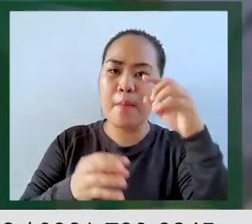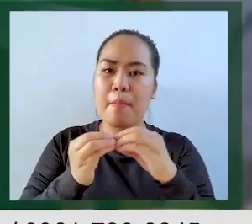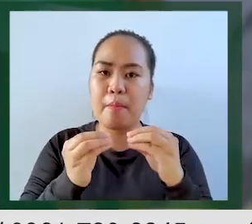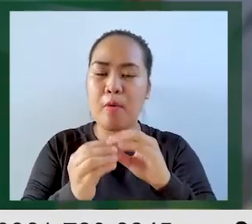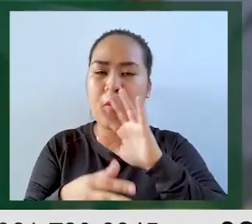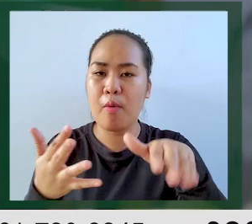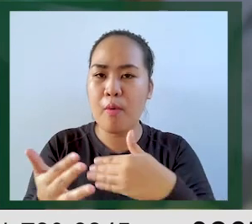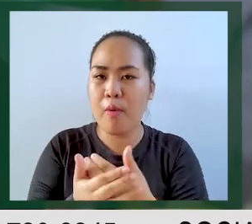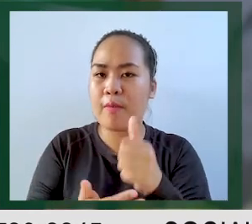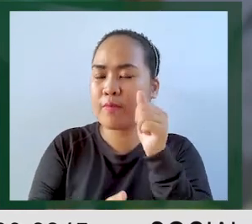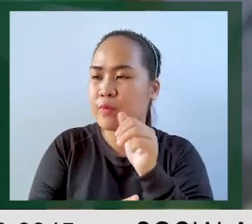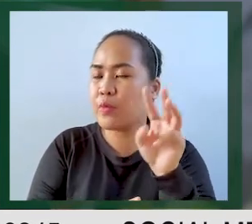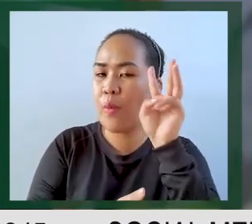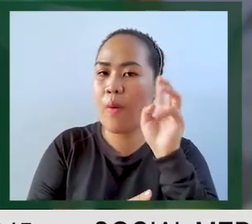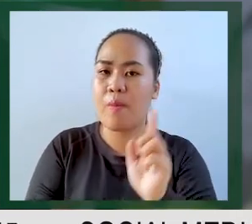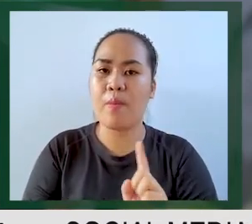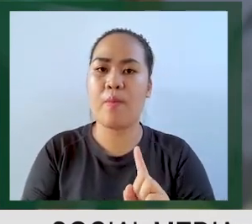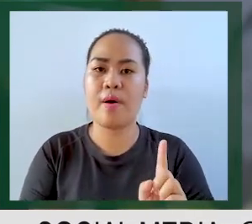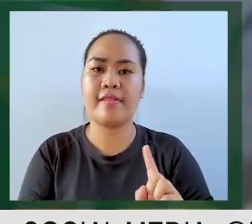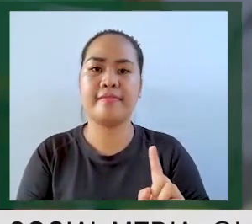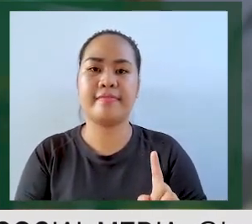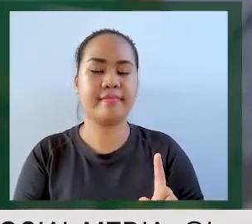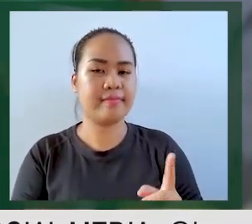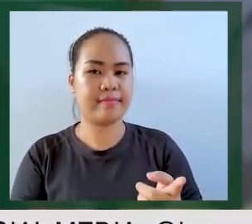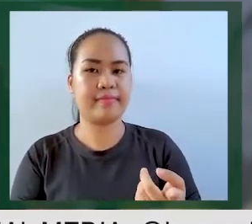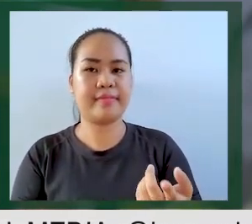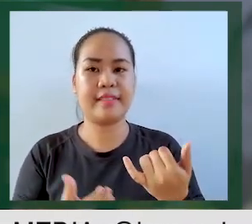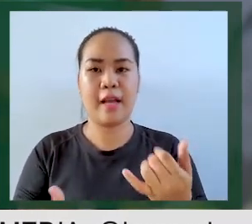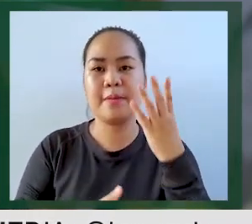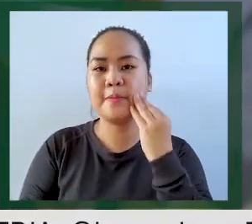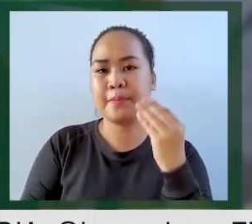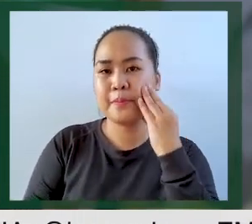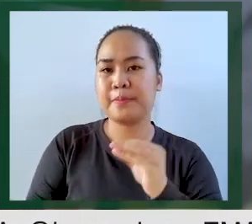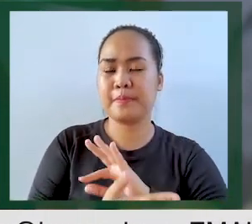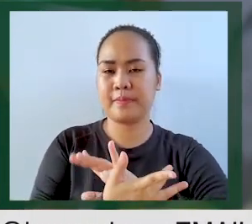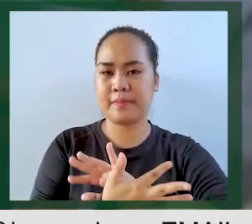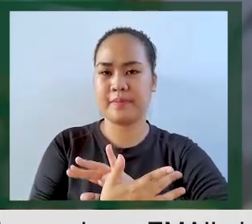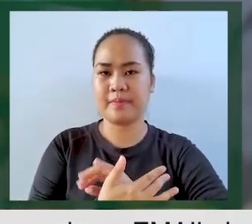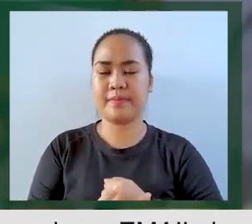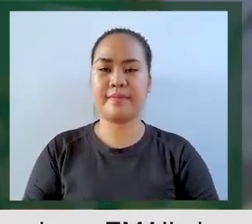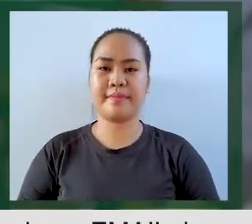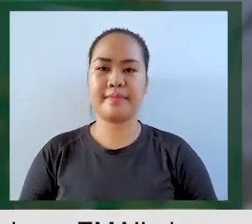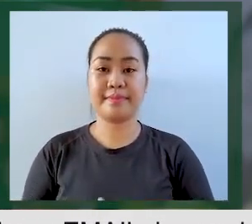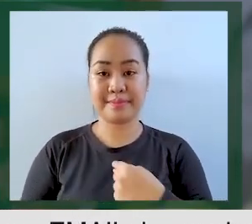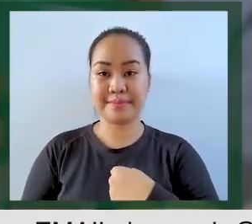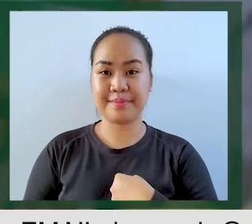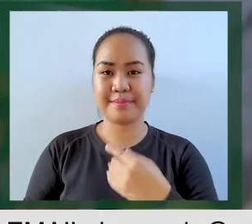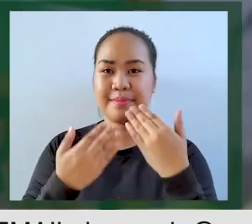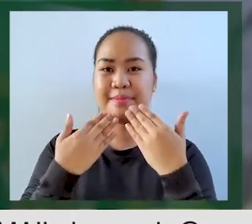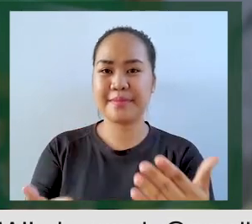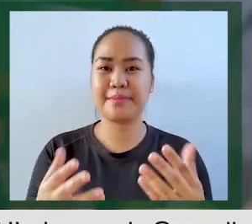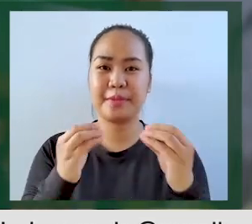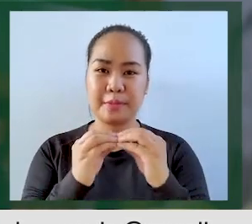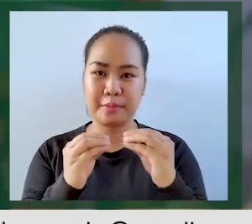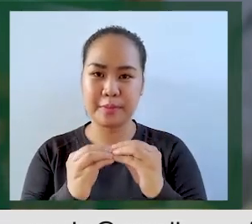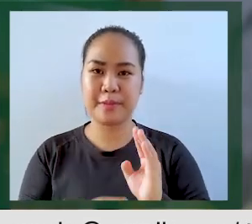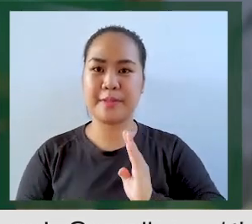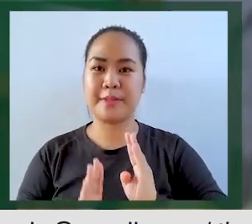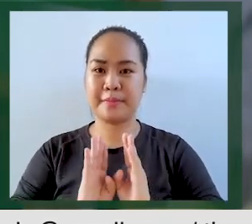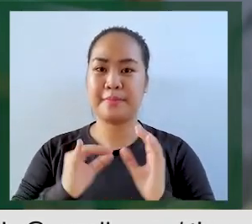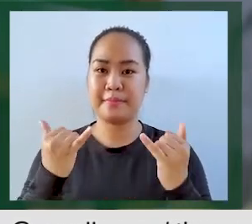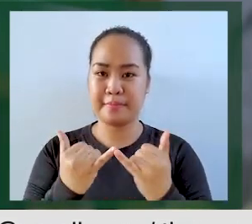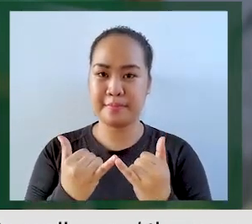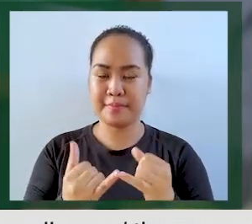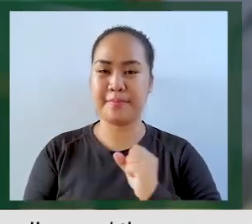no, pagdating po dito sa ating dinadanas na pandemic. So ang aking pagpapasalamat po sa lahat po ng mga